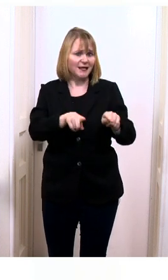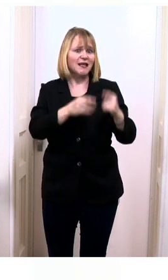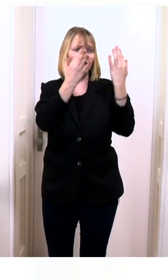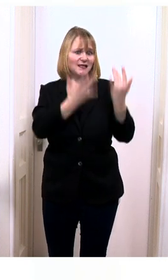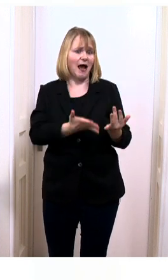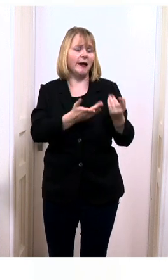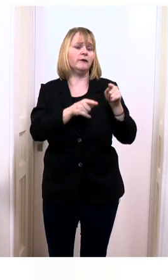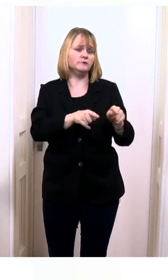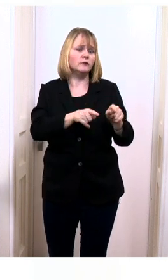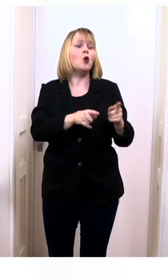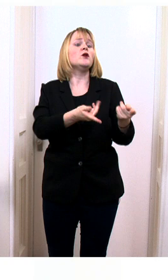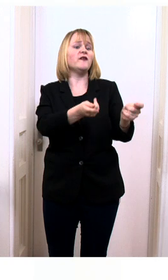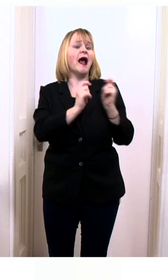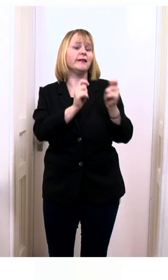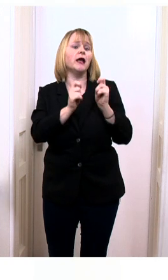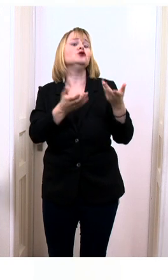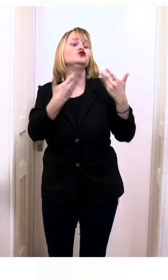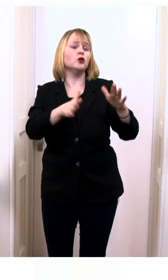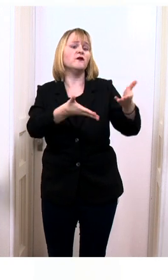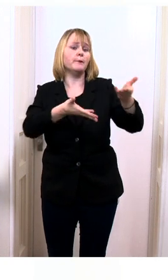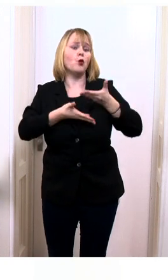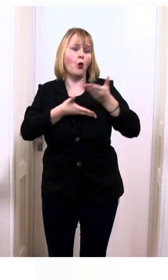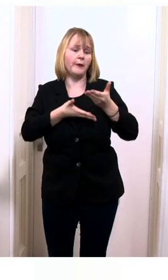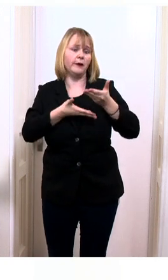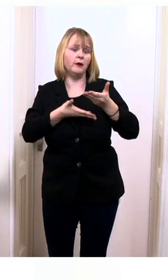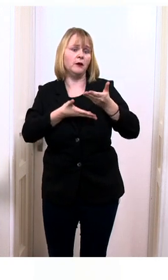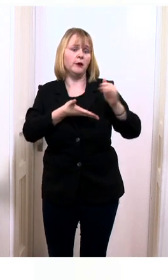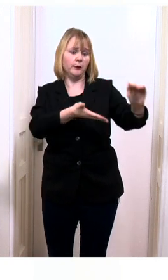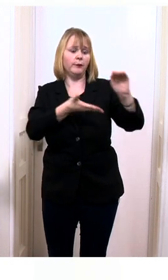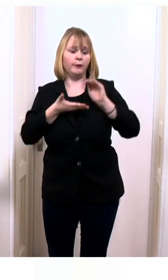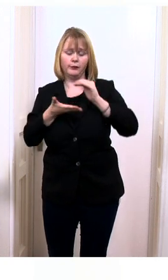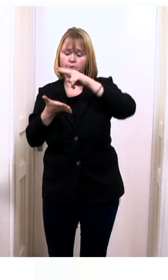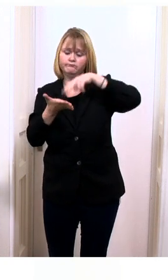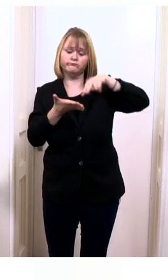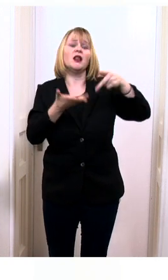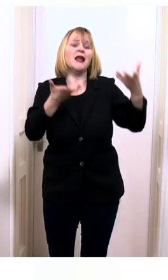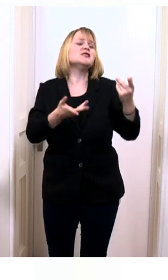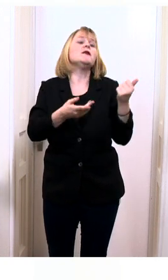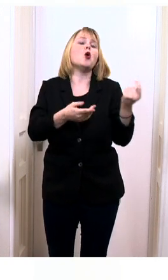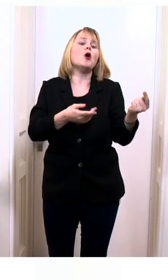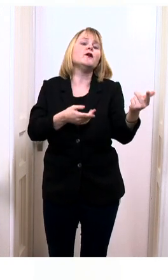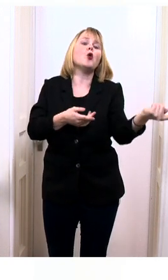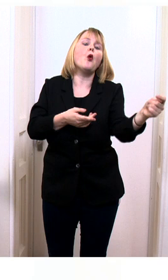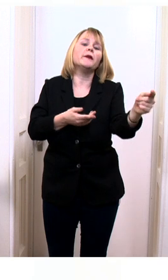entsprechenden Anträge vorhanden und die Anträge gehen auch schon ein. Das nochmal